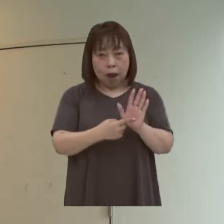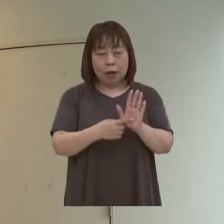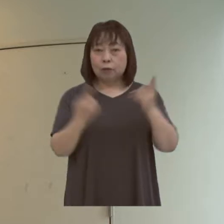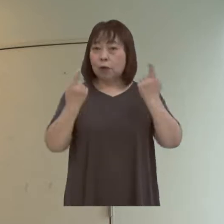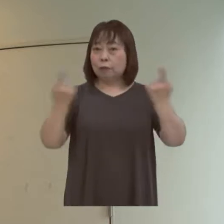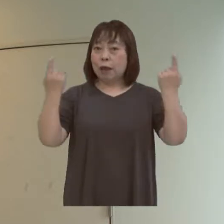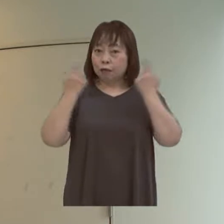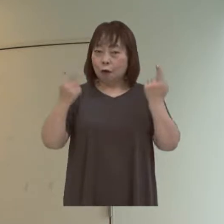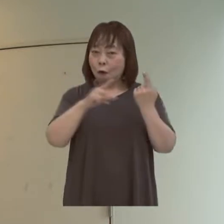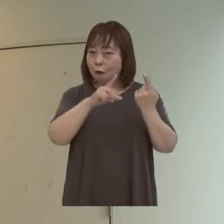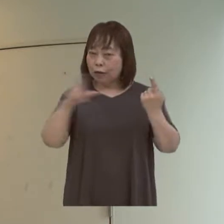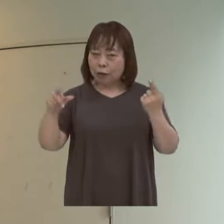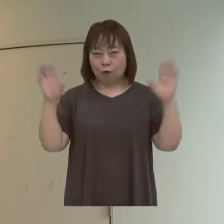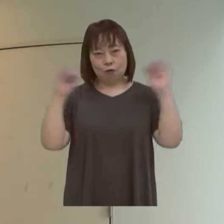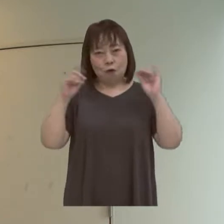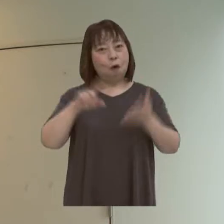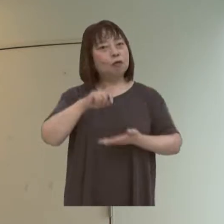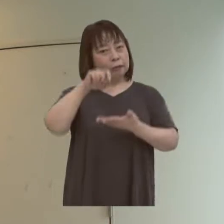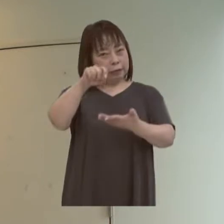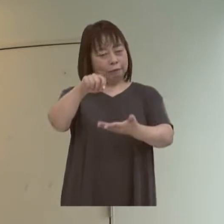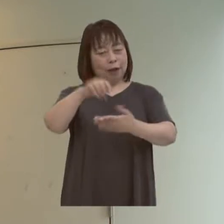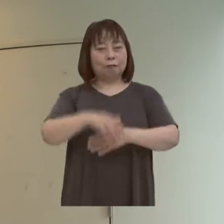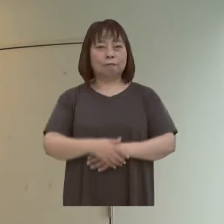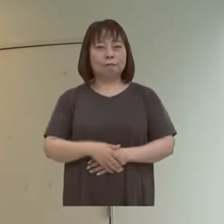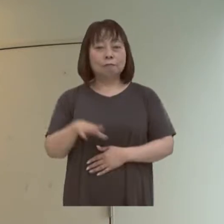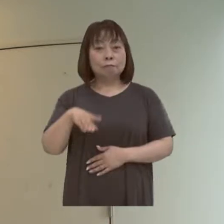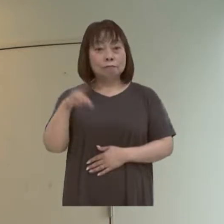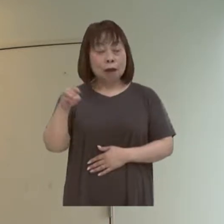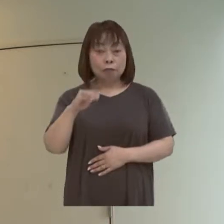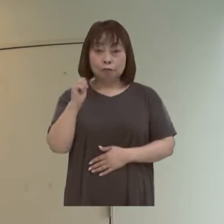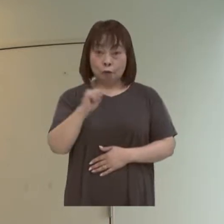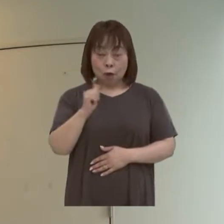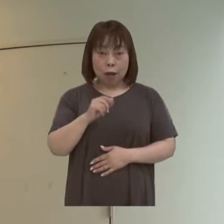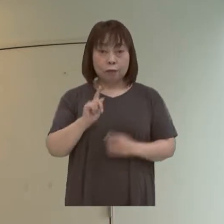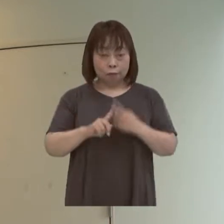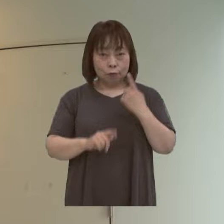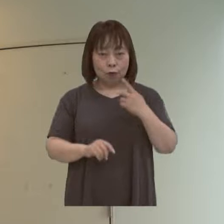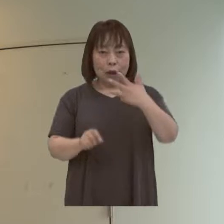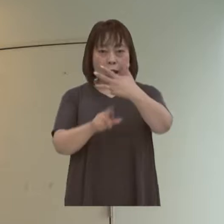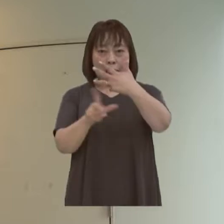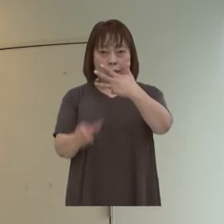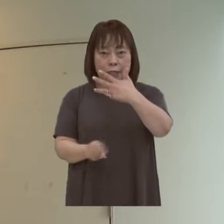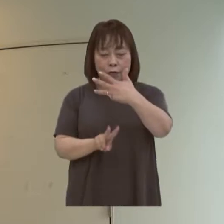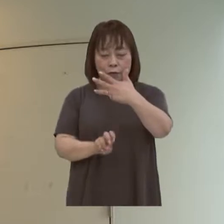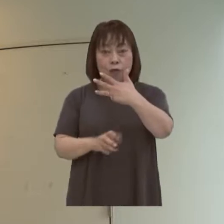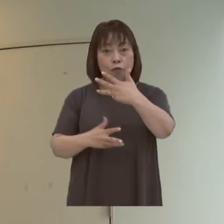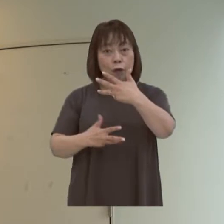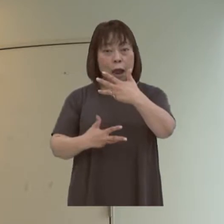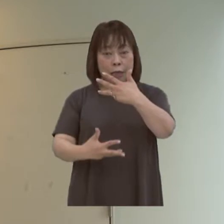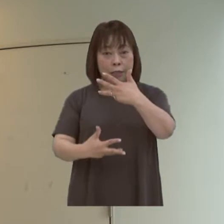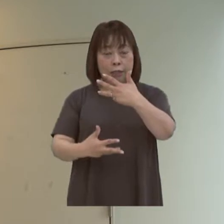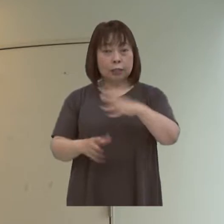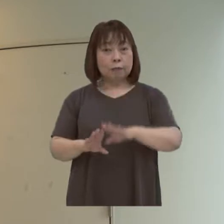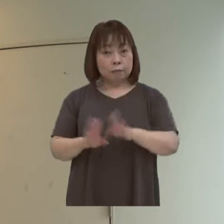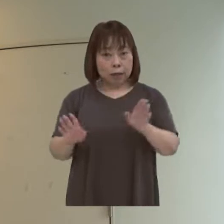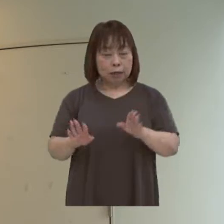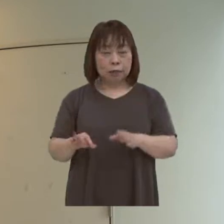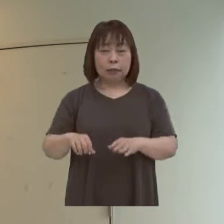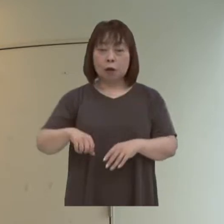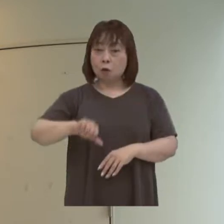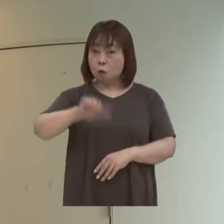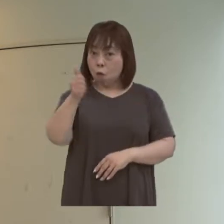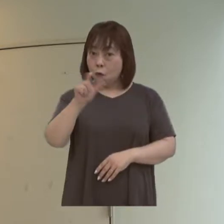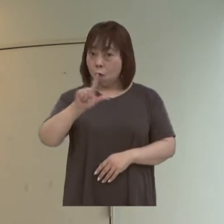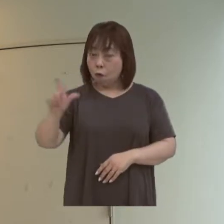どの情報をお伝えしていきます。まず紹介するのは8月28日に開催されるワンコ